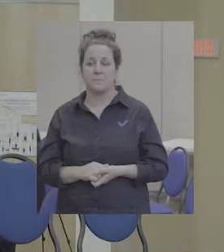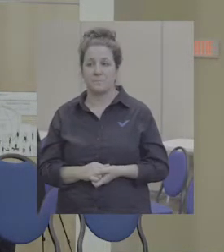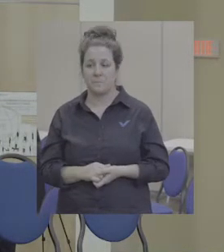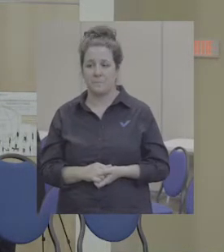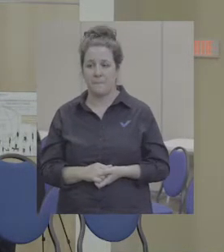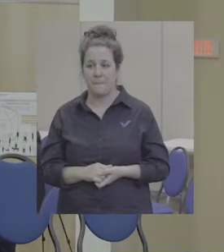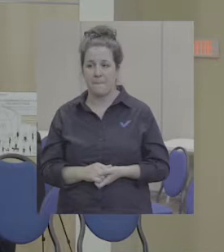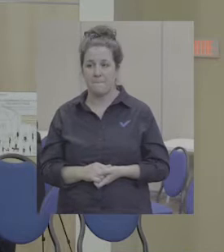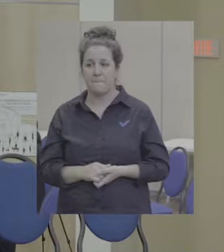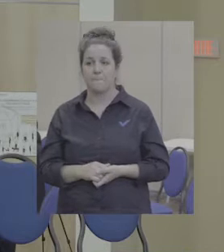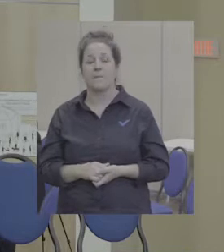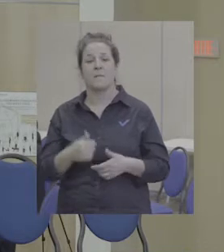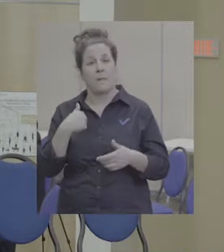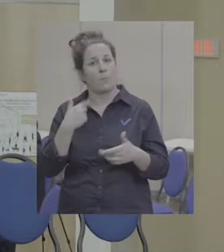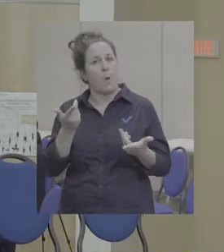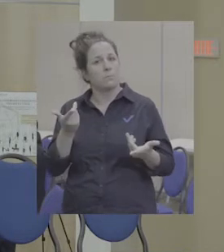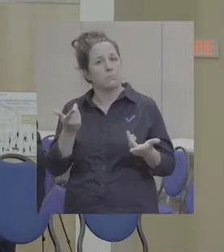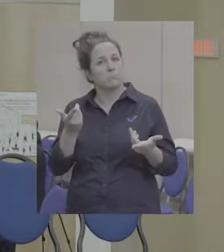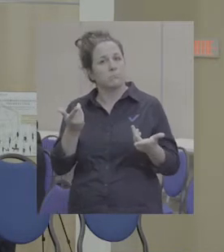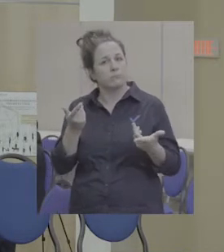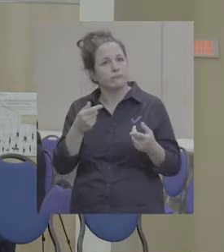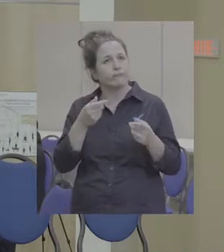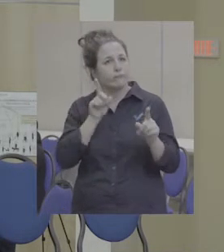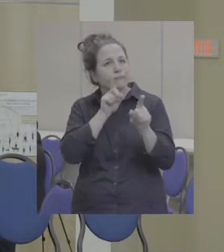Parce que là, je vais au comité d'accessibilité.